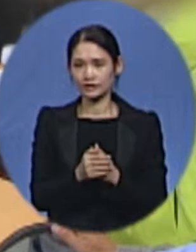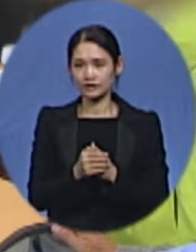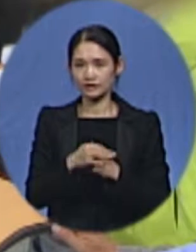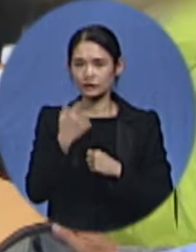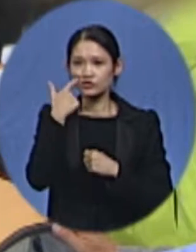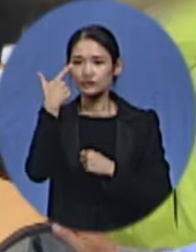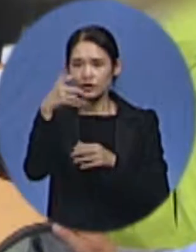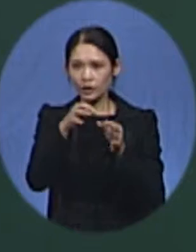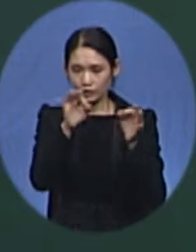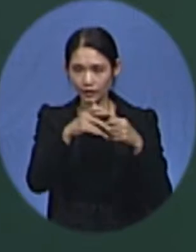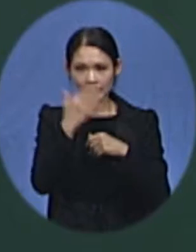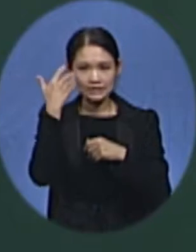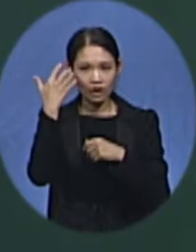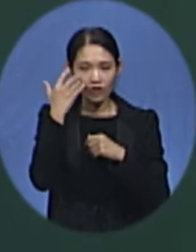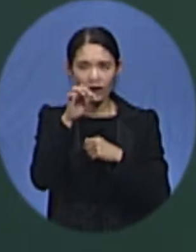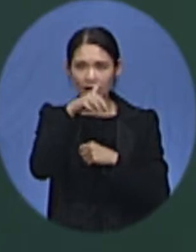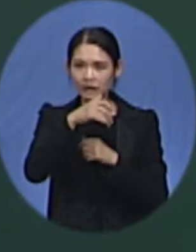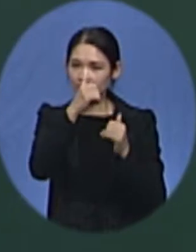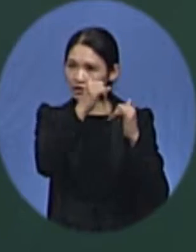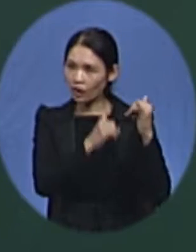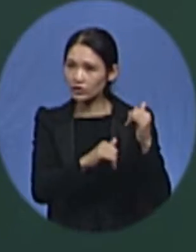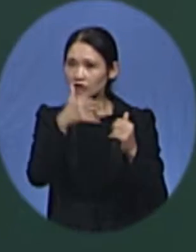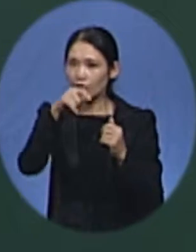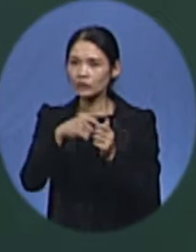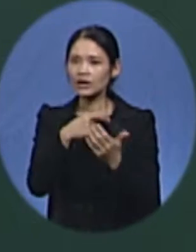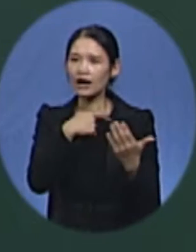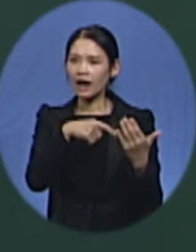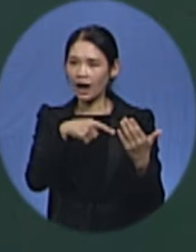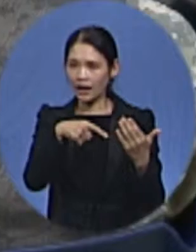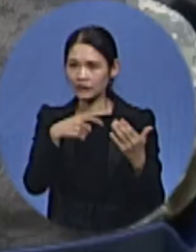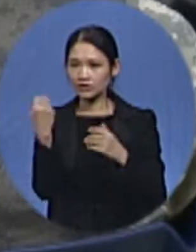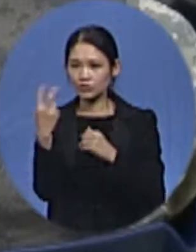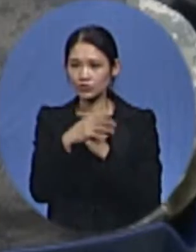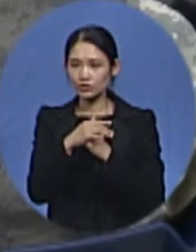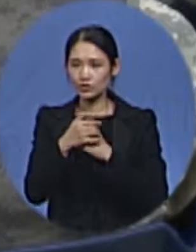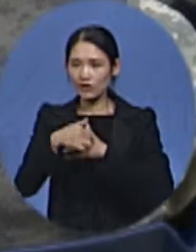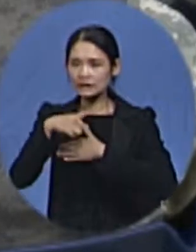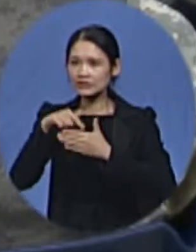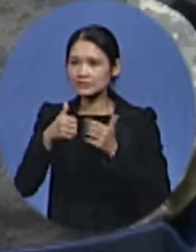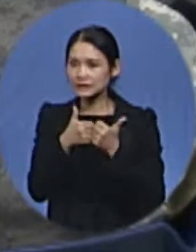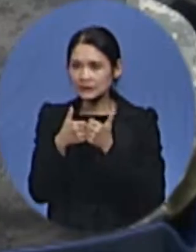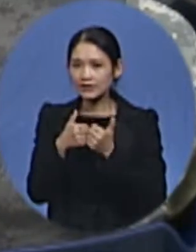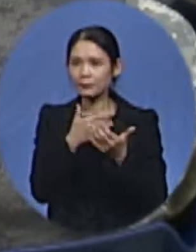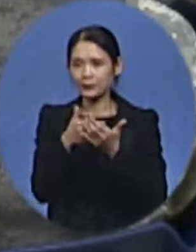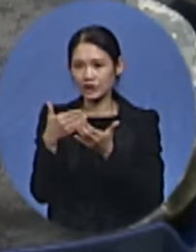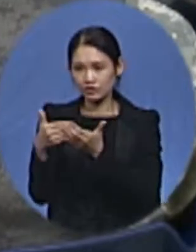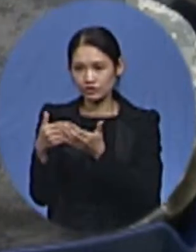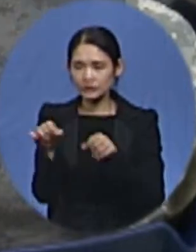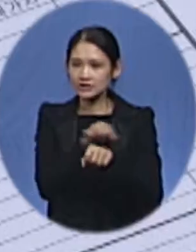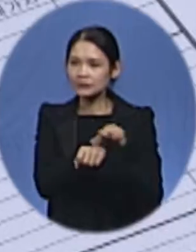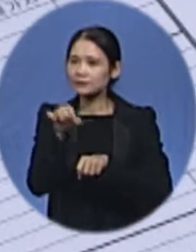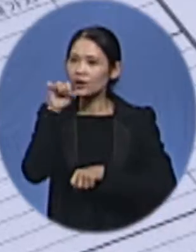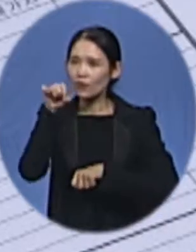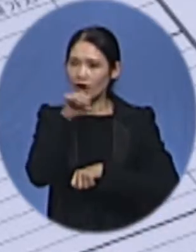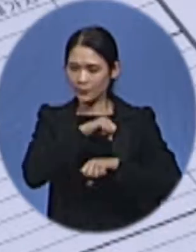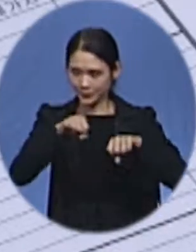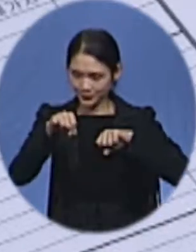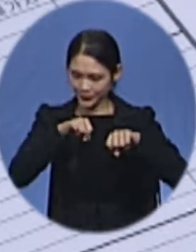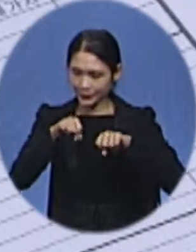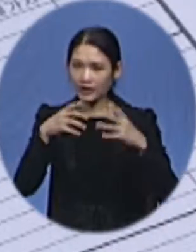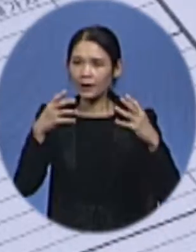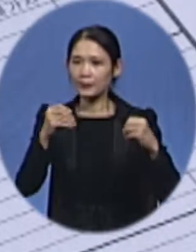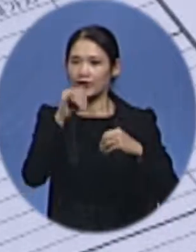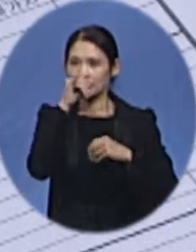6개월간 철학과 역사, 고전 등 인문학 강의뿐만 아니라 심리상담과 미술 등의 특별활동을 함께 실시하는